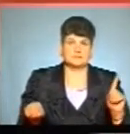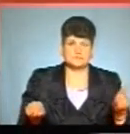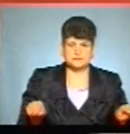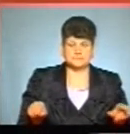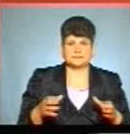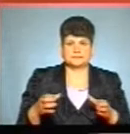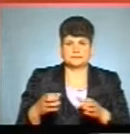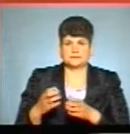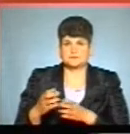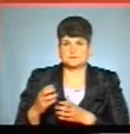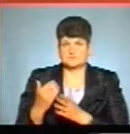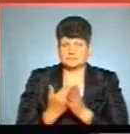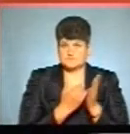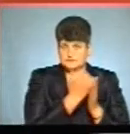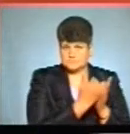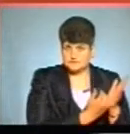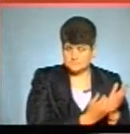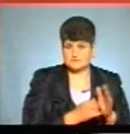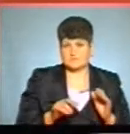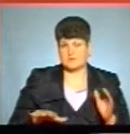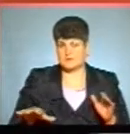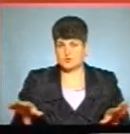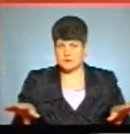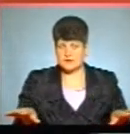списком, так само за по мажоритарці.